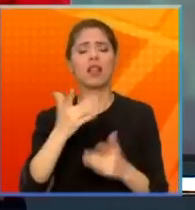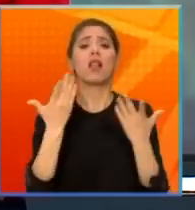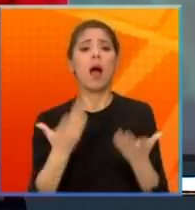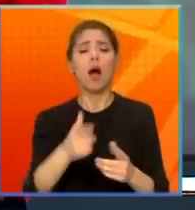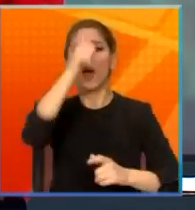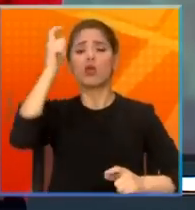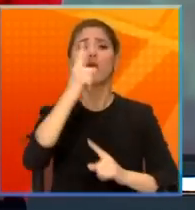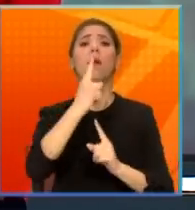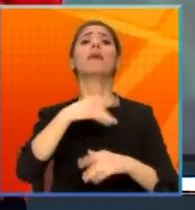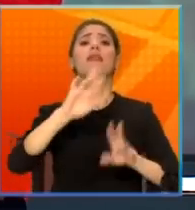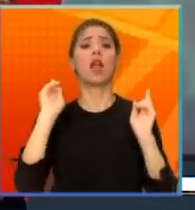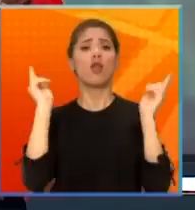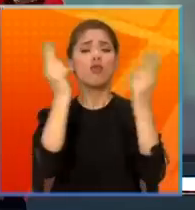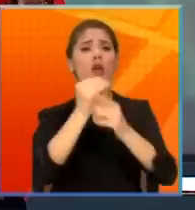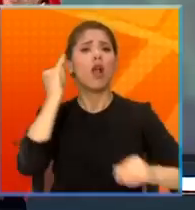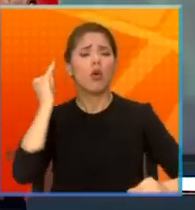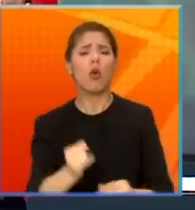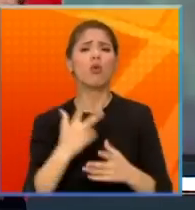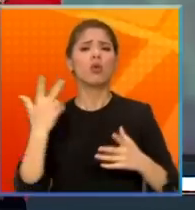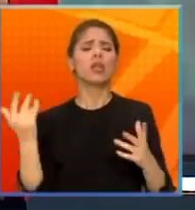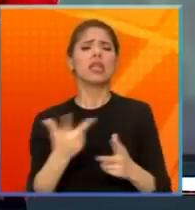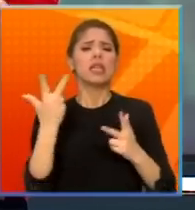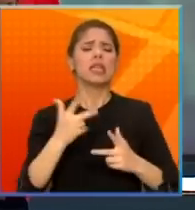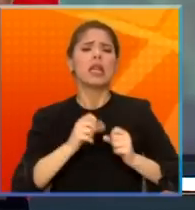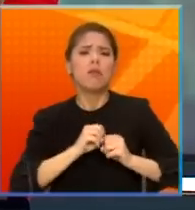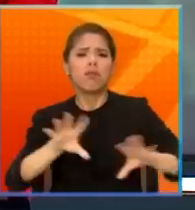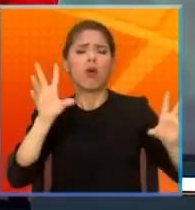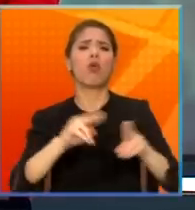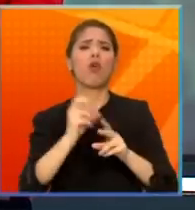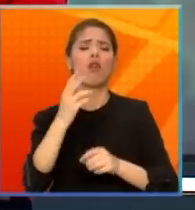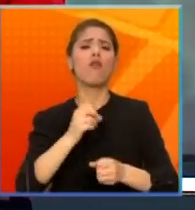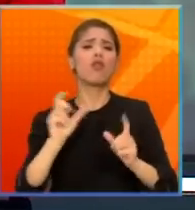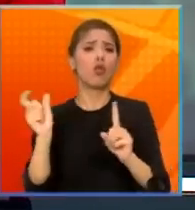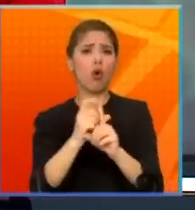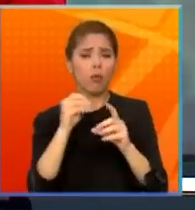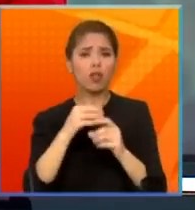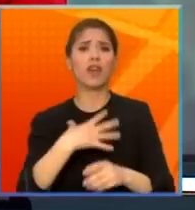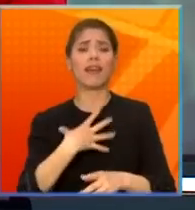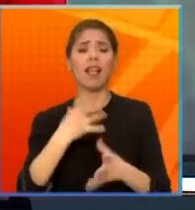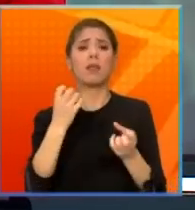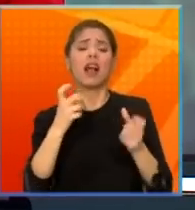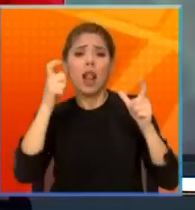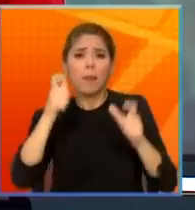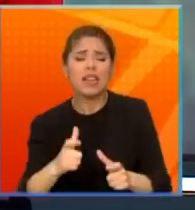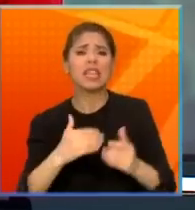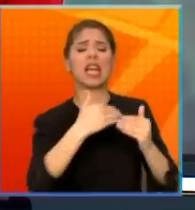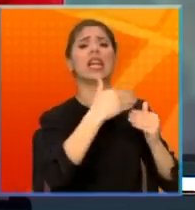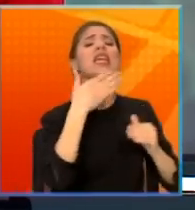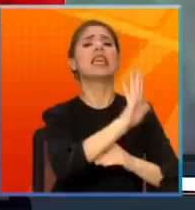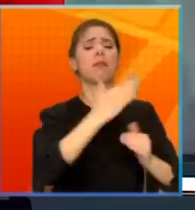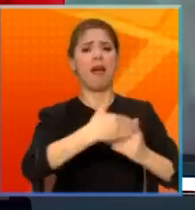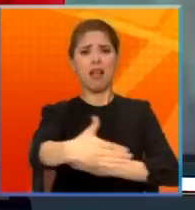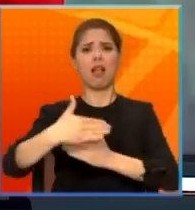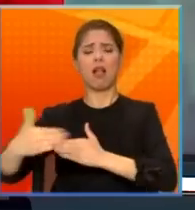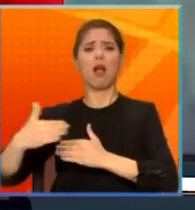sadece Türkiye'de değil, dünyada da korkunç bir hızla yayılan bu virüsten korunmak için kendimizi kalabalıklardan da izole